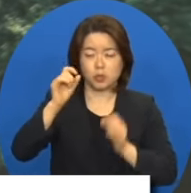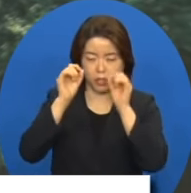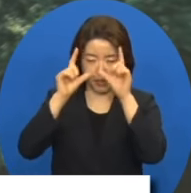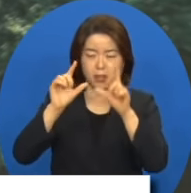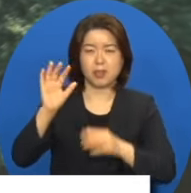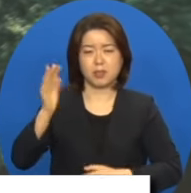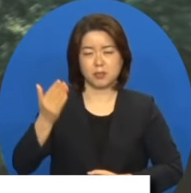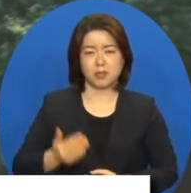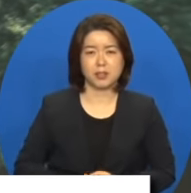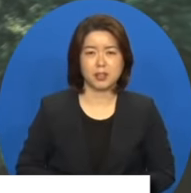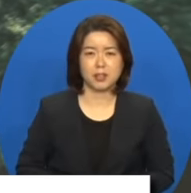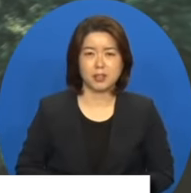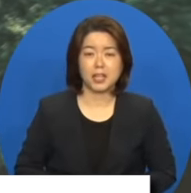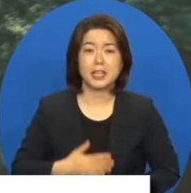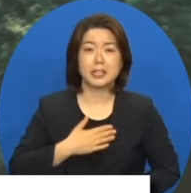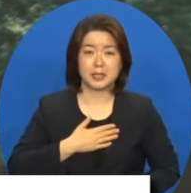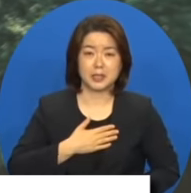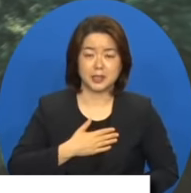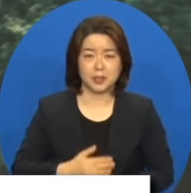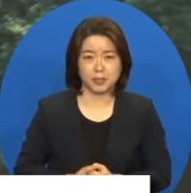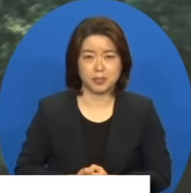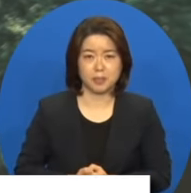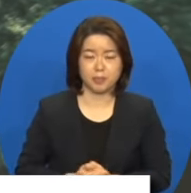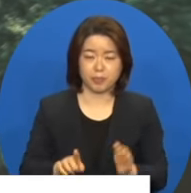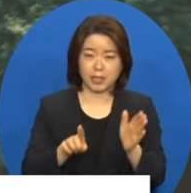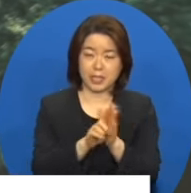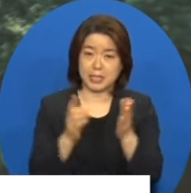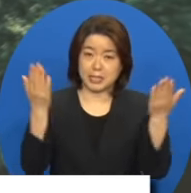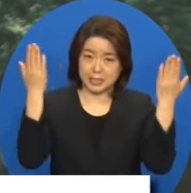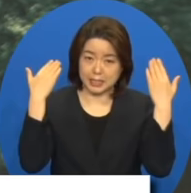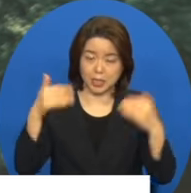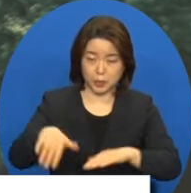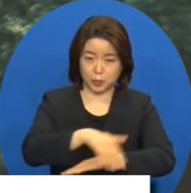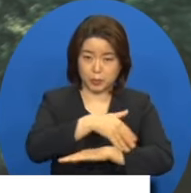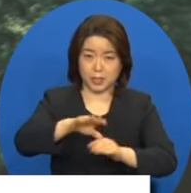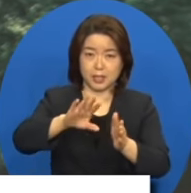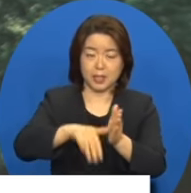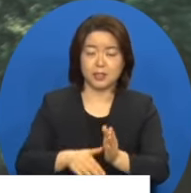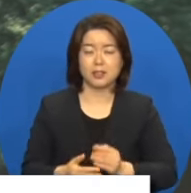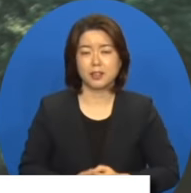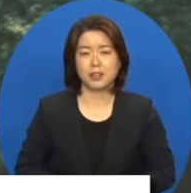뜨여야 합니다. 저는 신학교 다닐 때